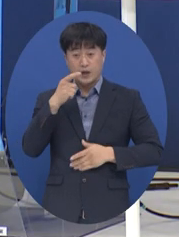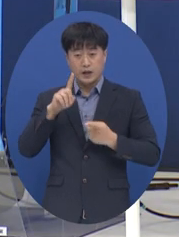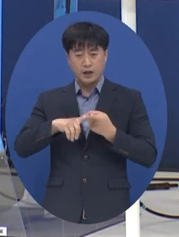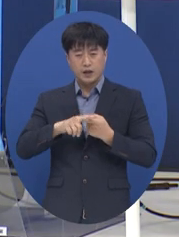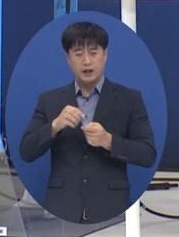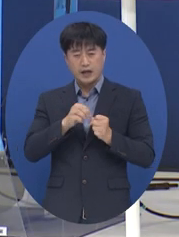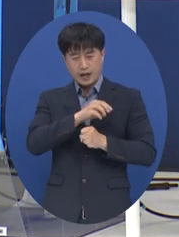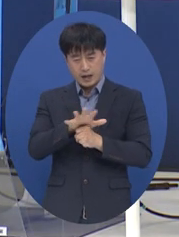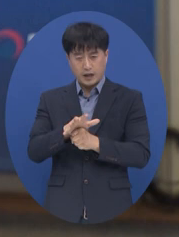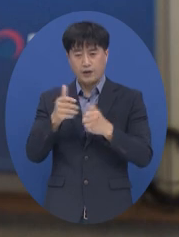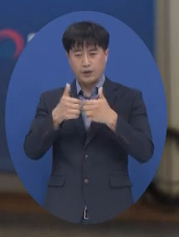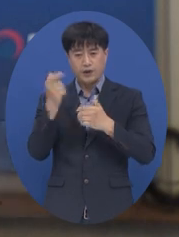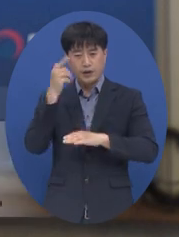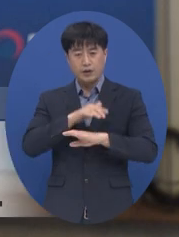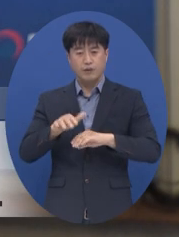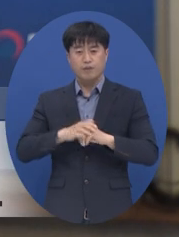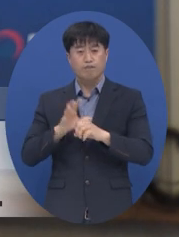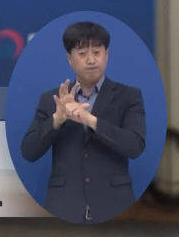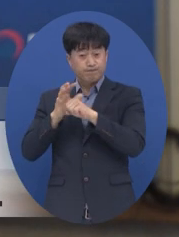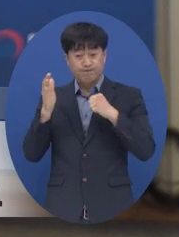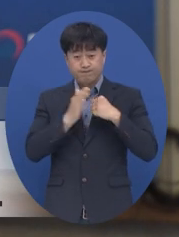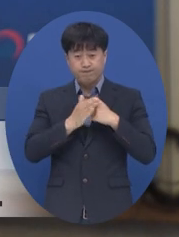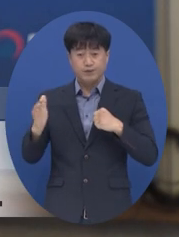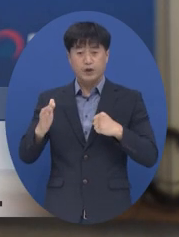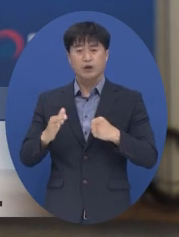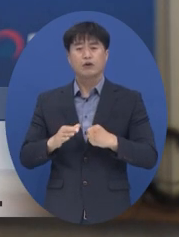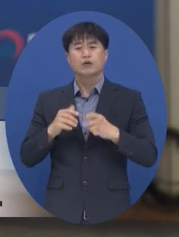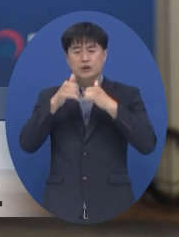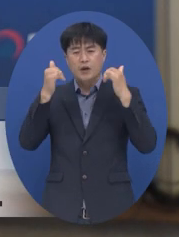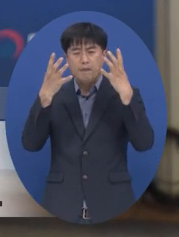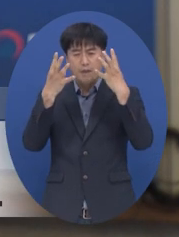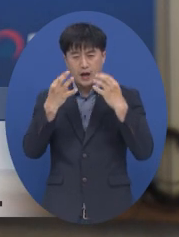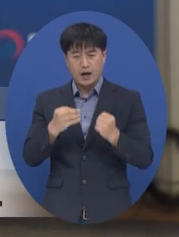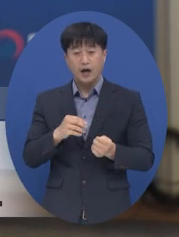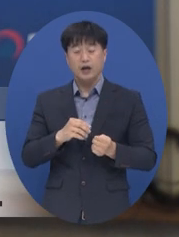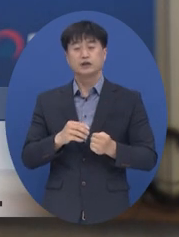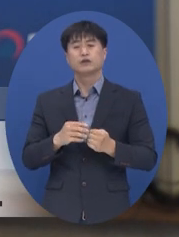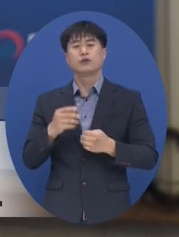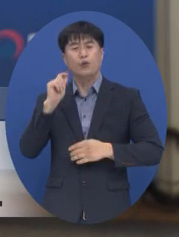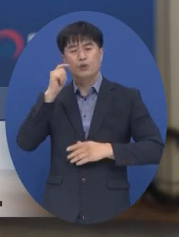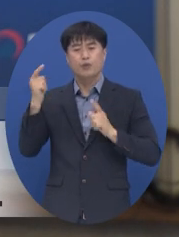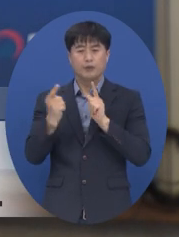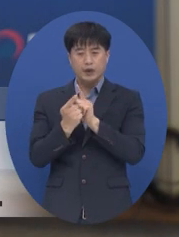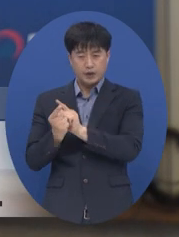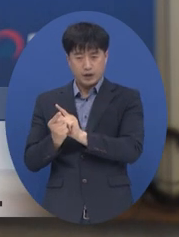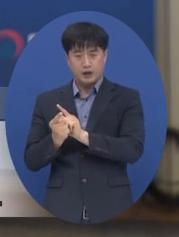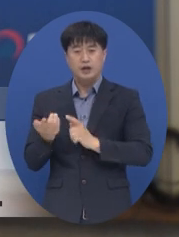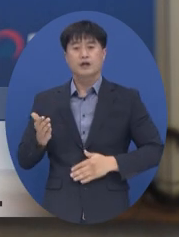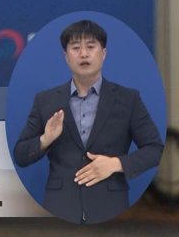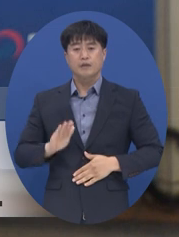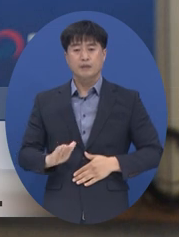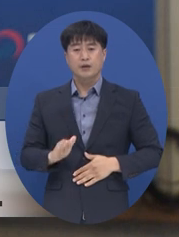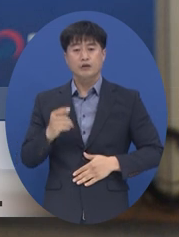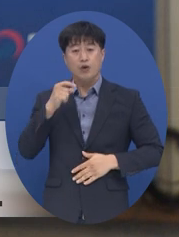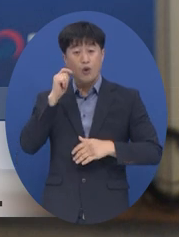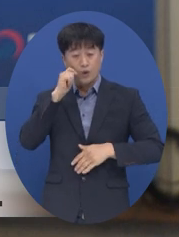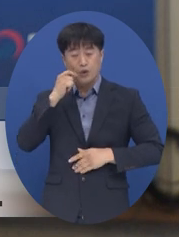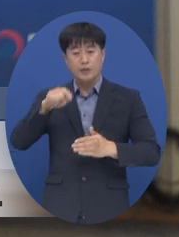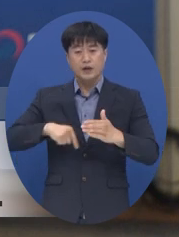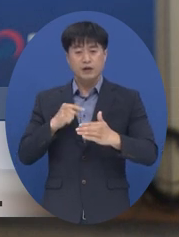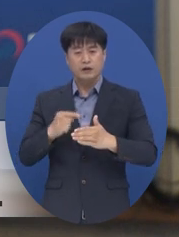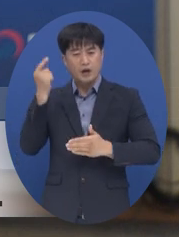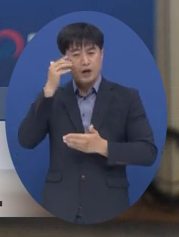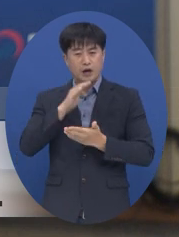전망입니다 고가 일부로 우리 사회의 많은 부분이 어려움을 겪고 있습니다 하지만 그 어려움 속에서도